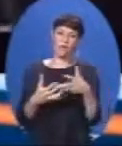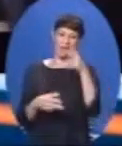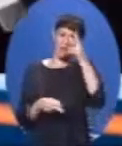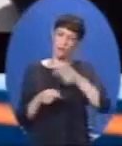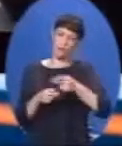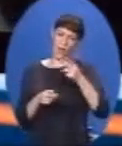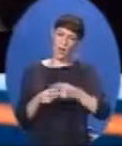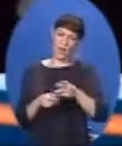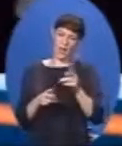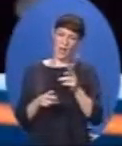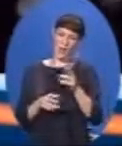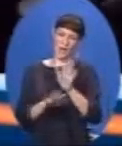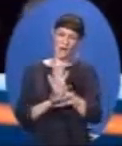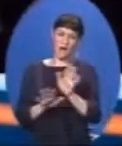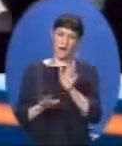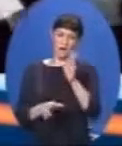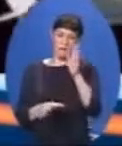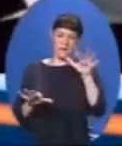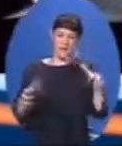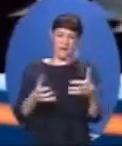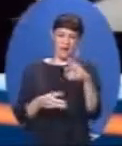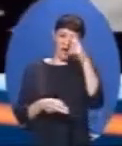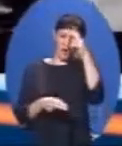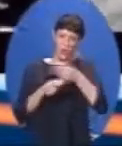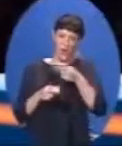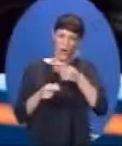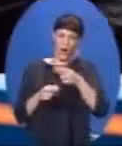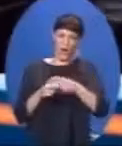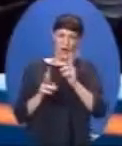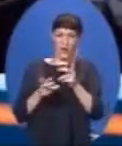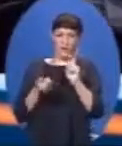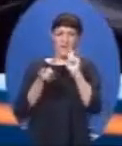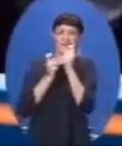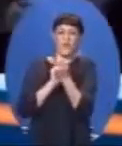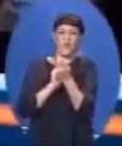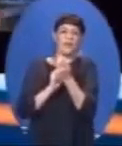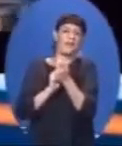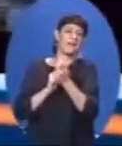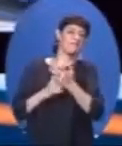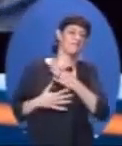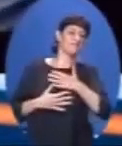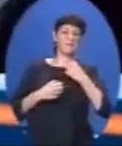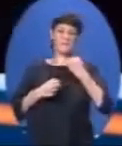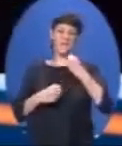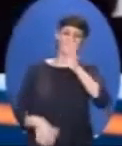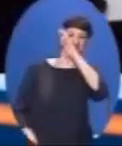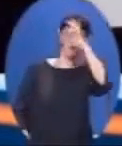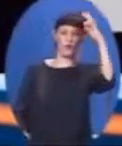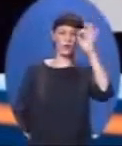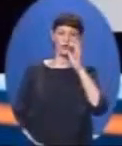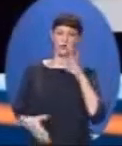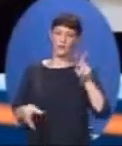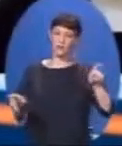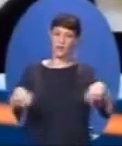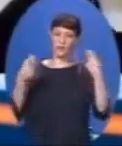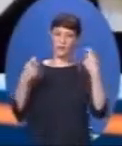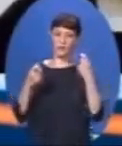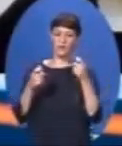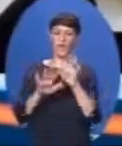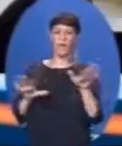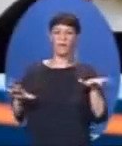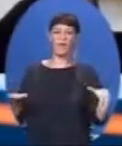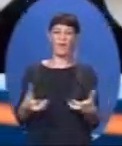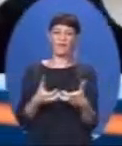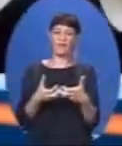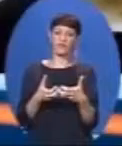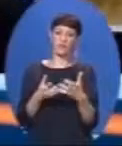חולה, עבריינים ופושעים יכולים להפוך להיות גיבורי תרבות. רק בחברה שאיבדה את הצפון המגנטי